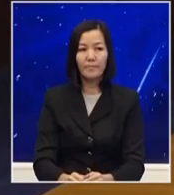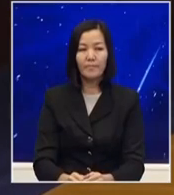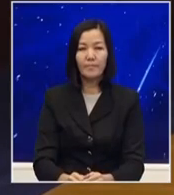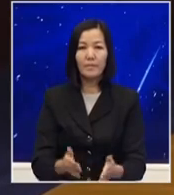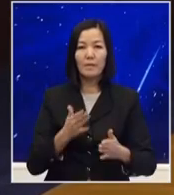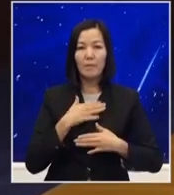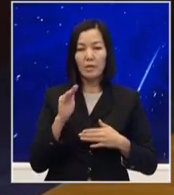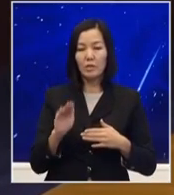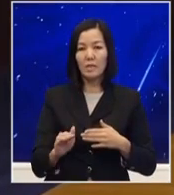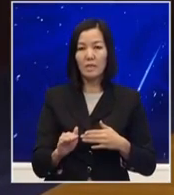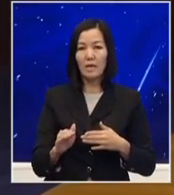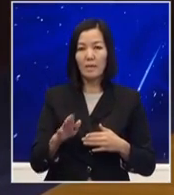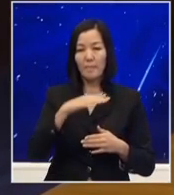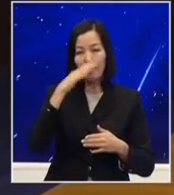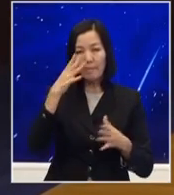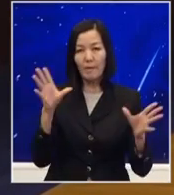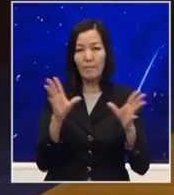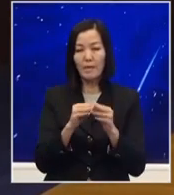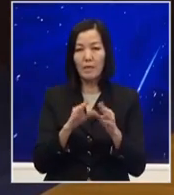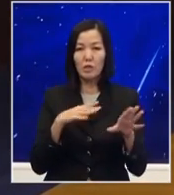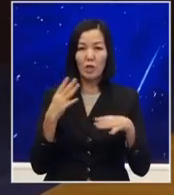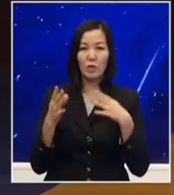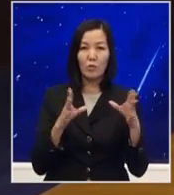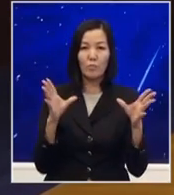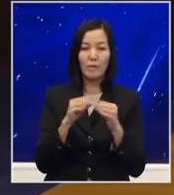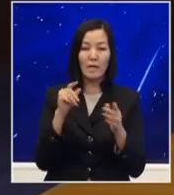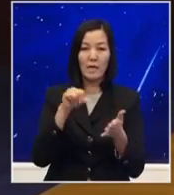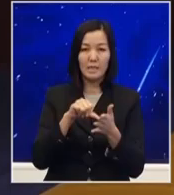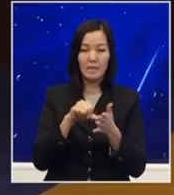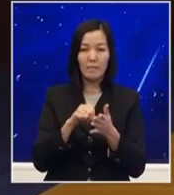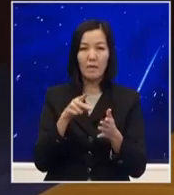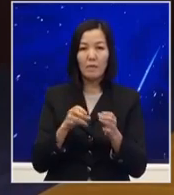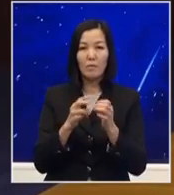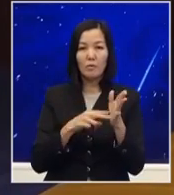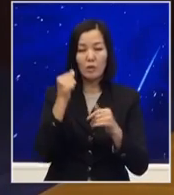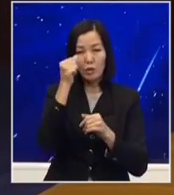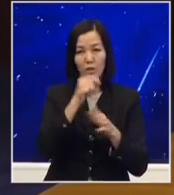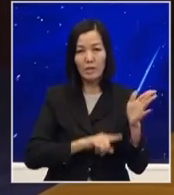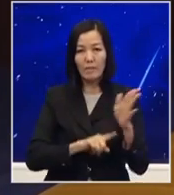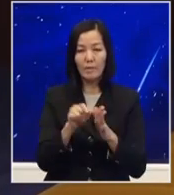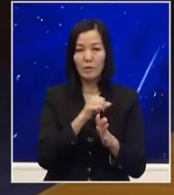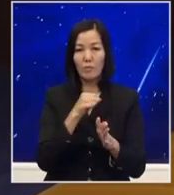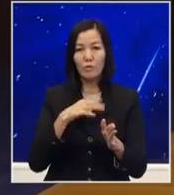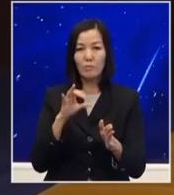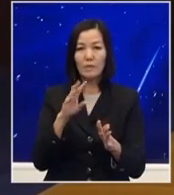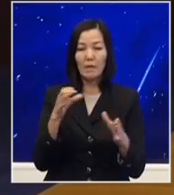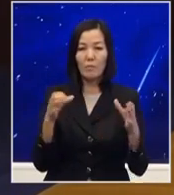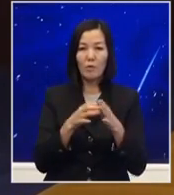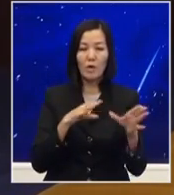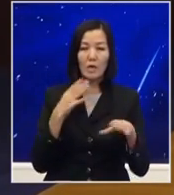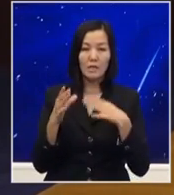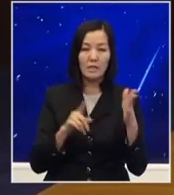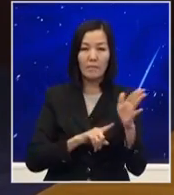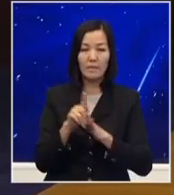Мен кішкентай кезімде әкемнің қасында жүріп, оның жаттығуына бірге қатысатынмын. 2017 жылы өзім самбо секциясына қатыса